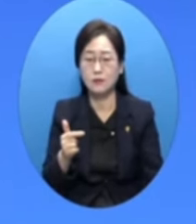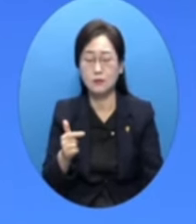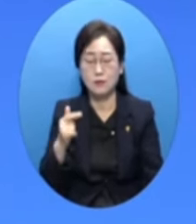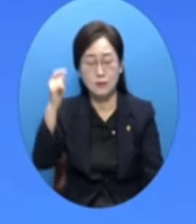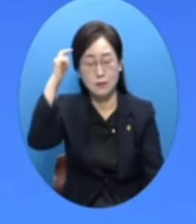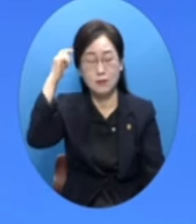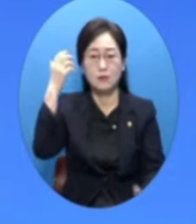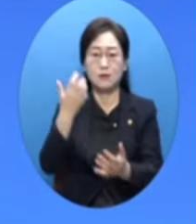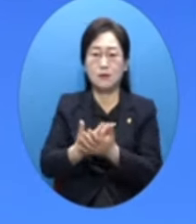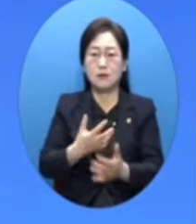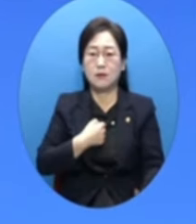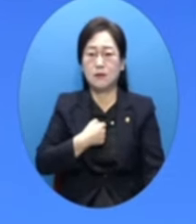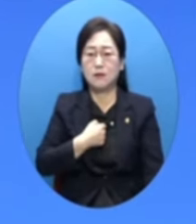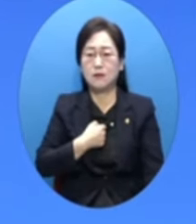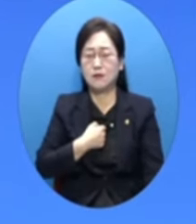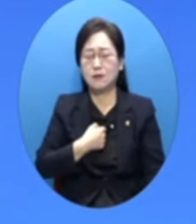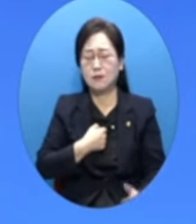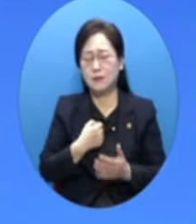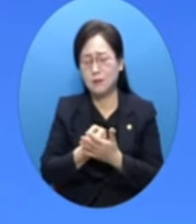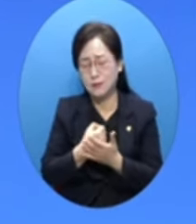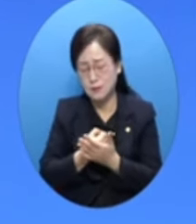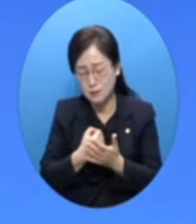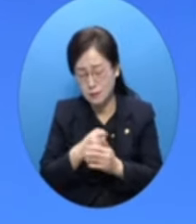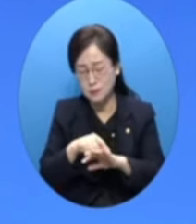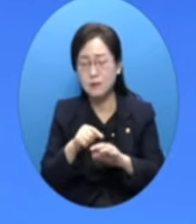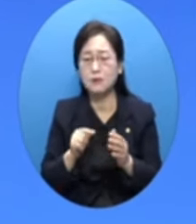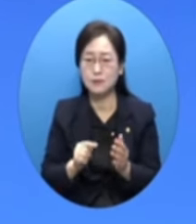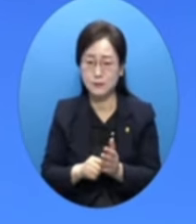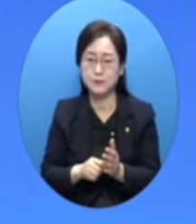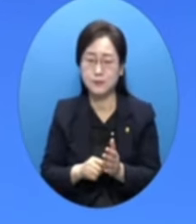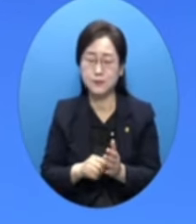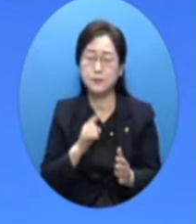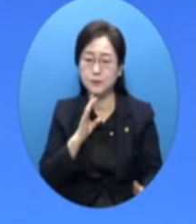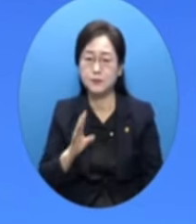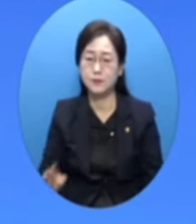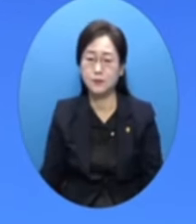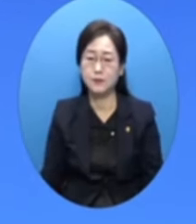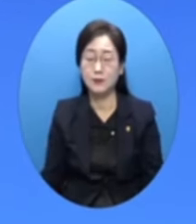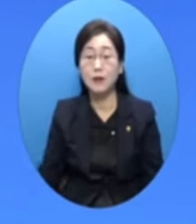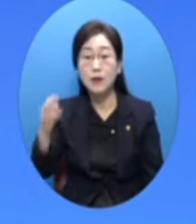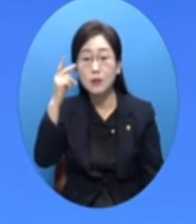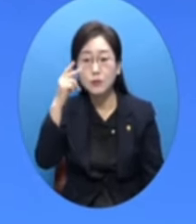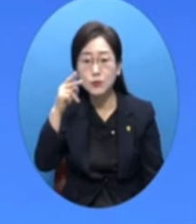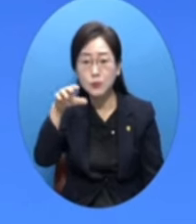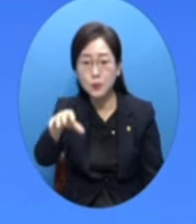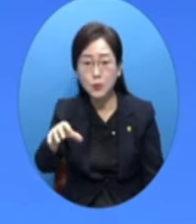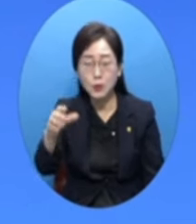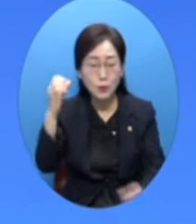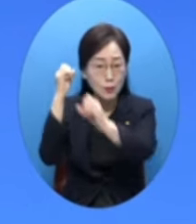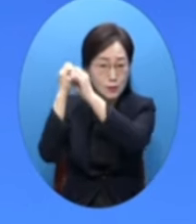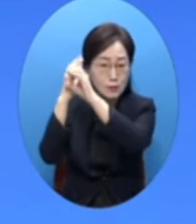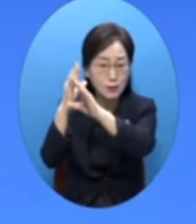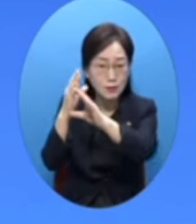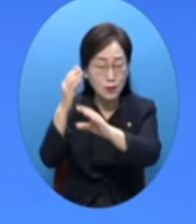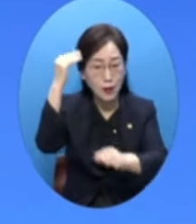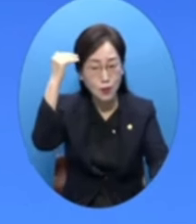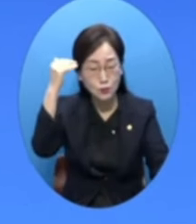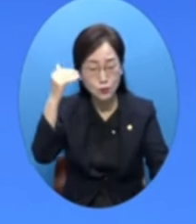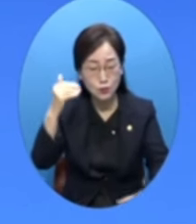충격도 받고 안타까운 마음 그 말 길이 없습니다. 이제 미국에서 장례식을 치르고 한국에 다시 시신이